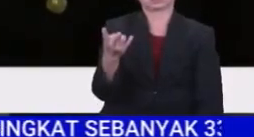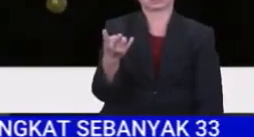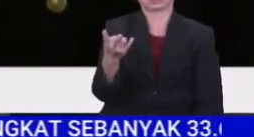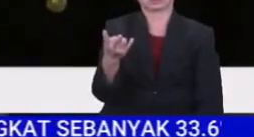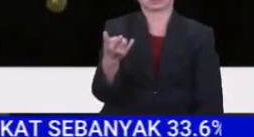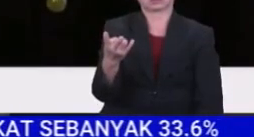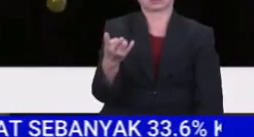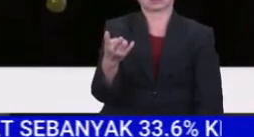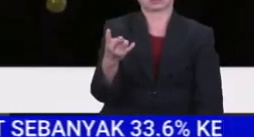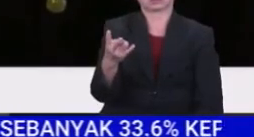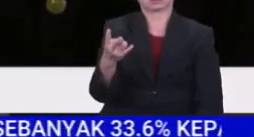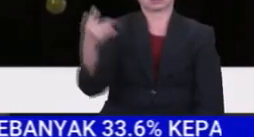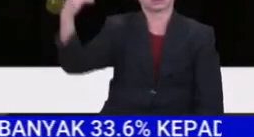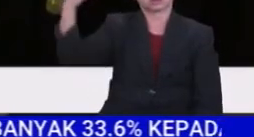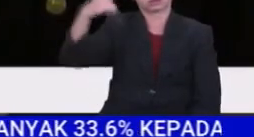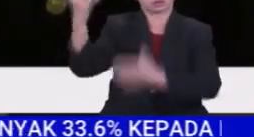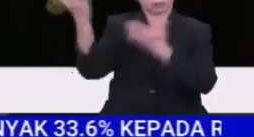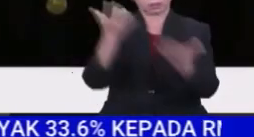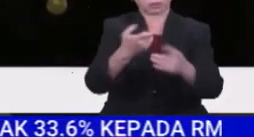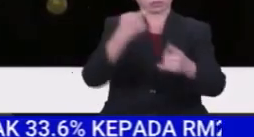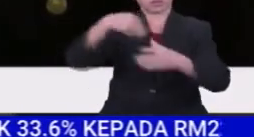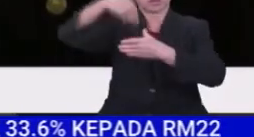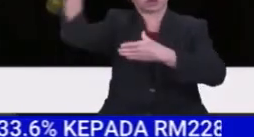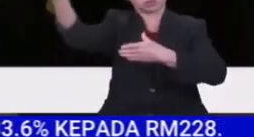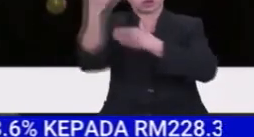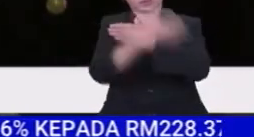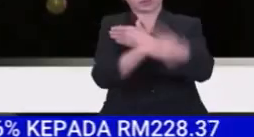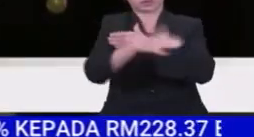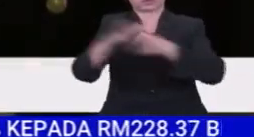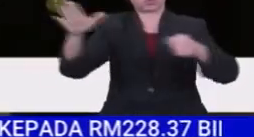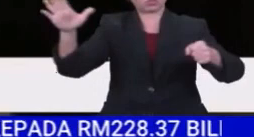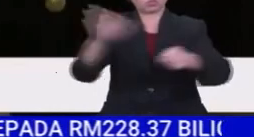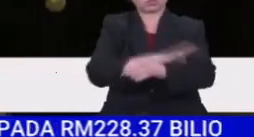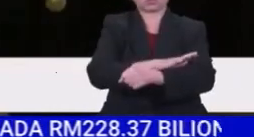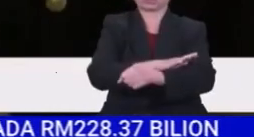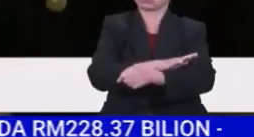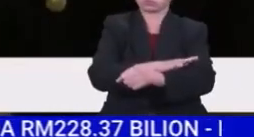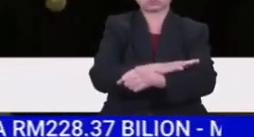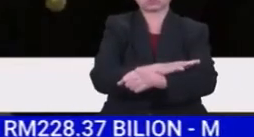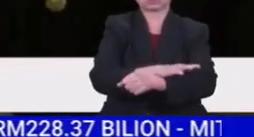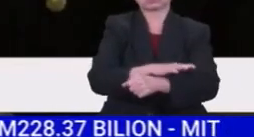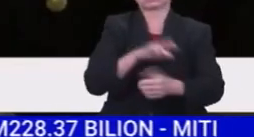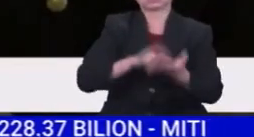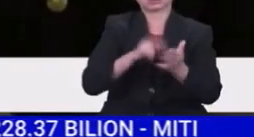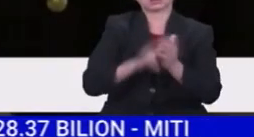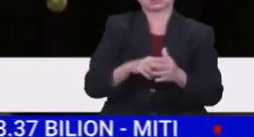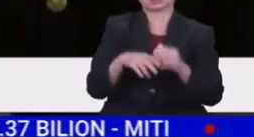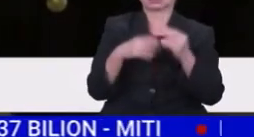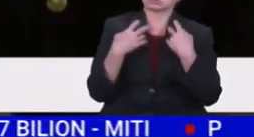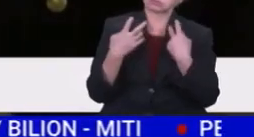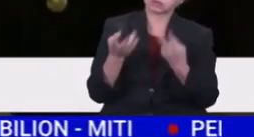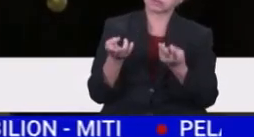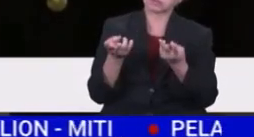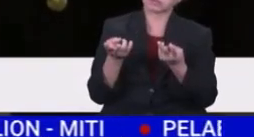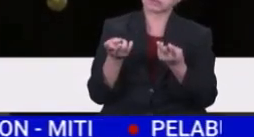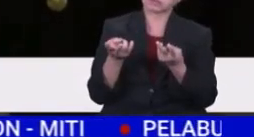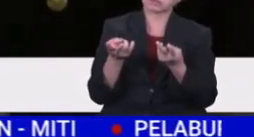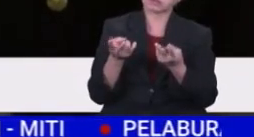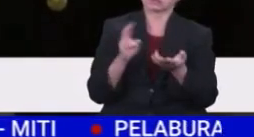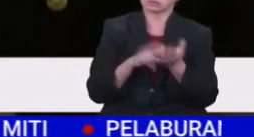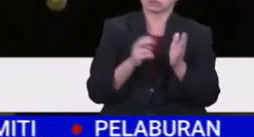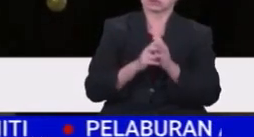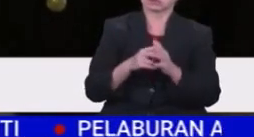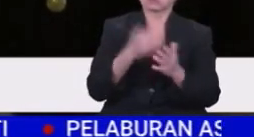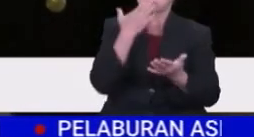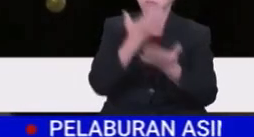dibawa daripada luar negara adalah penuh full ke presiden jadi ini menampar satu tanda-tanda